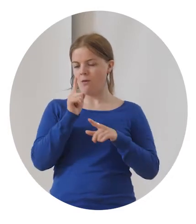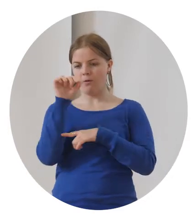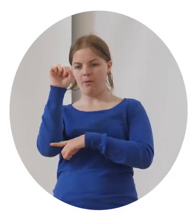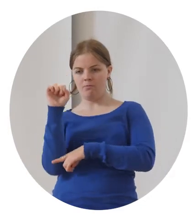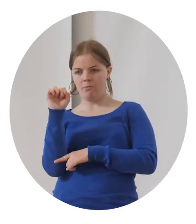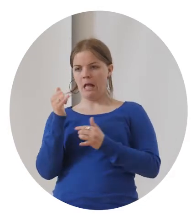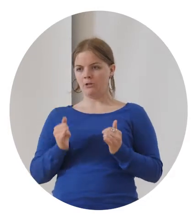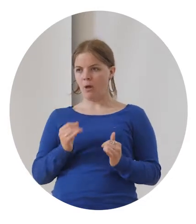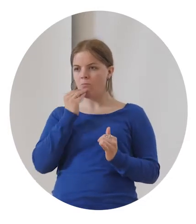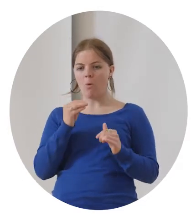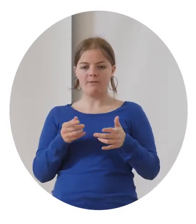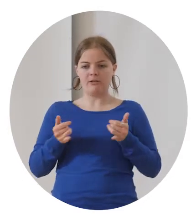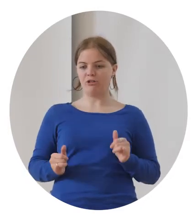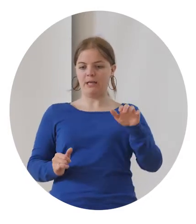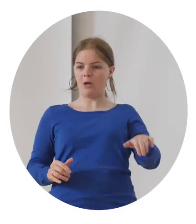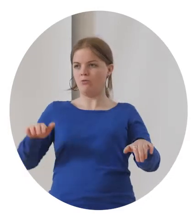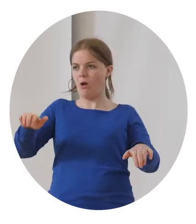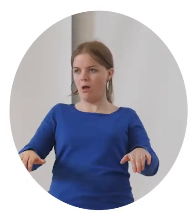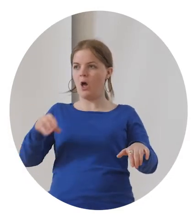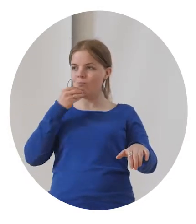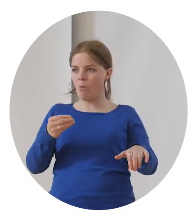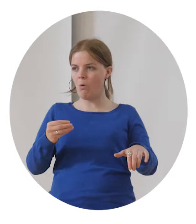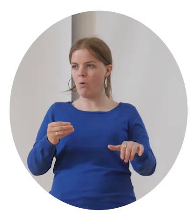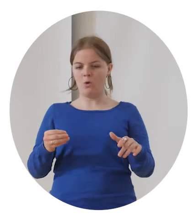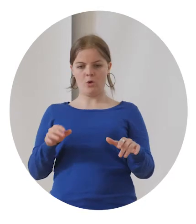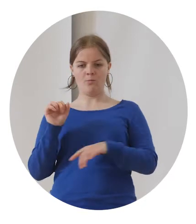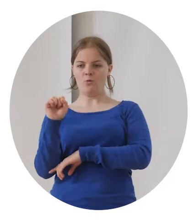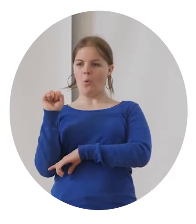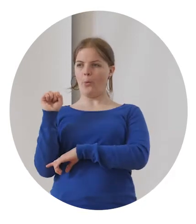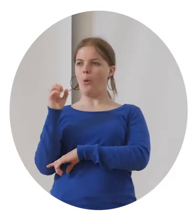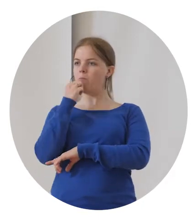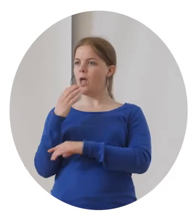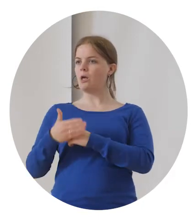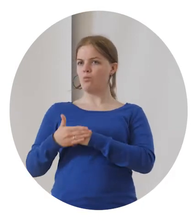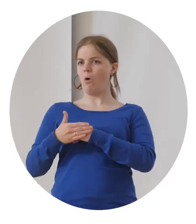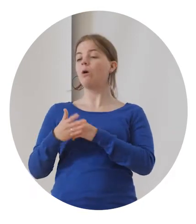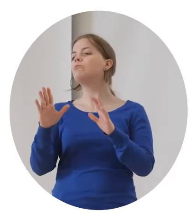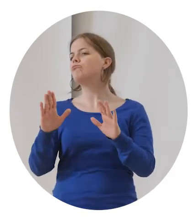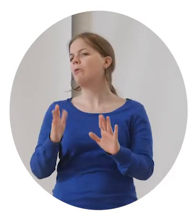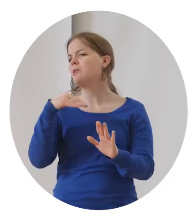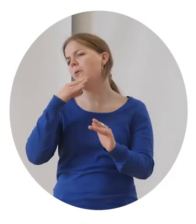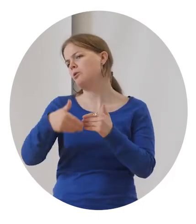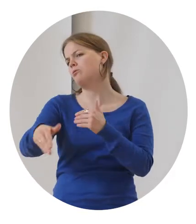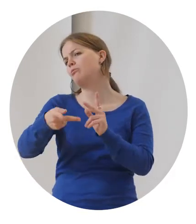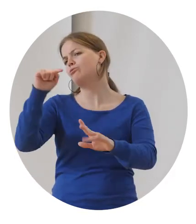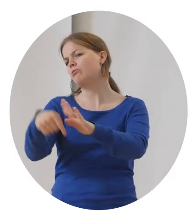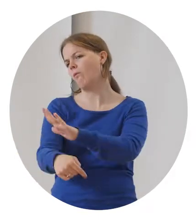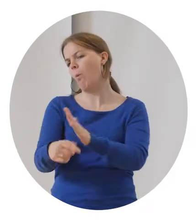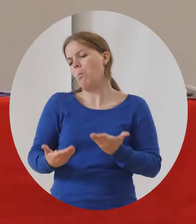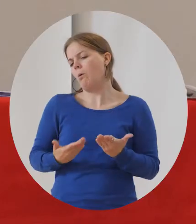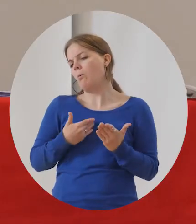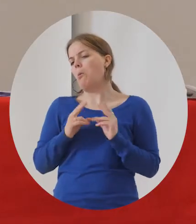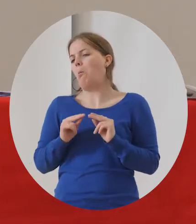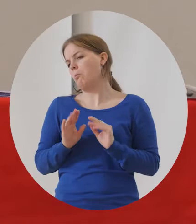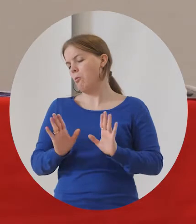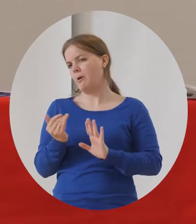une chaise avec des accoudoirs, un bandeau bien calé. Voilà, mais ça, ce sera abordé cet après-midi, donc je ne veux pas empiéter. Mais c'est